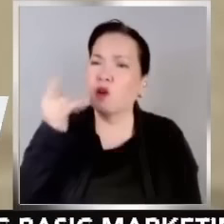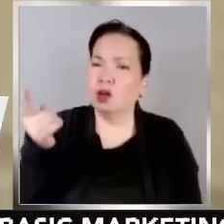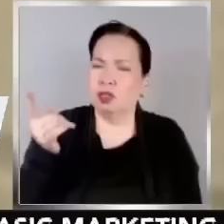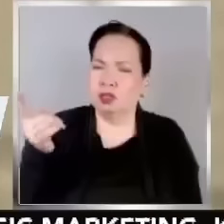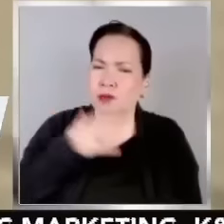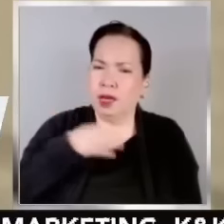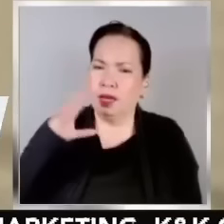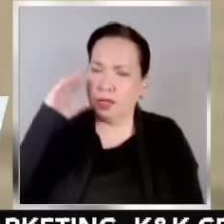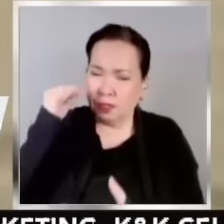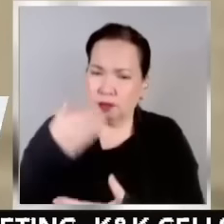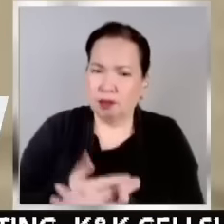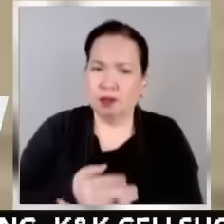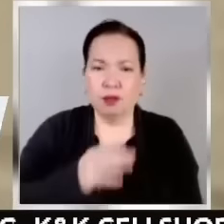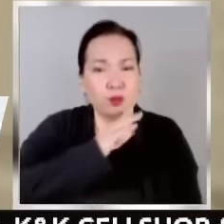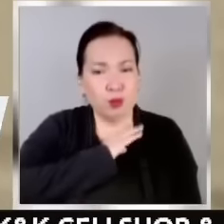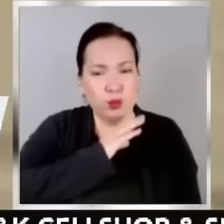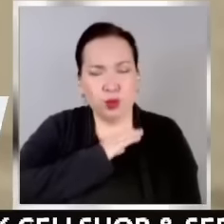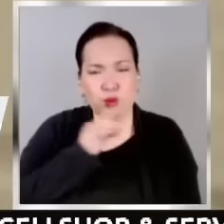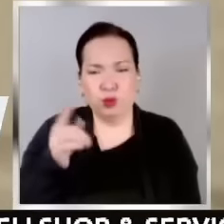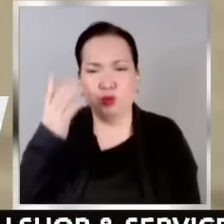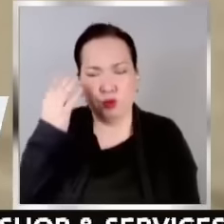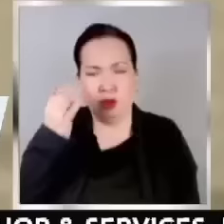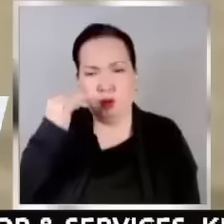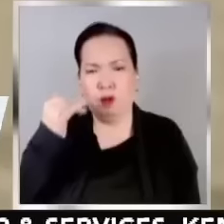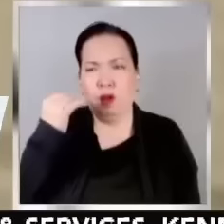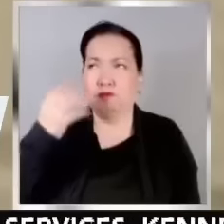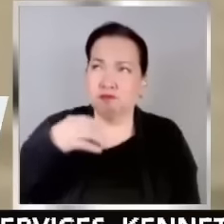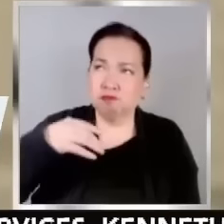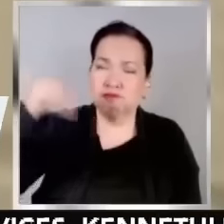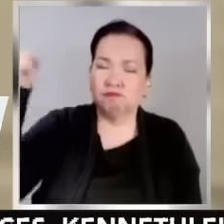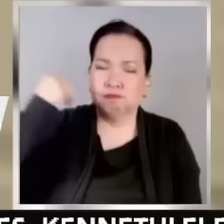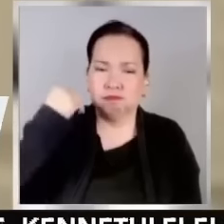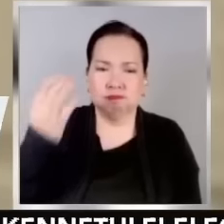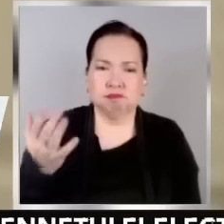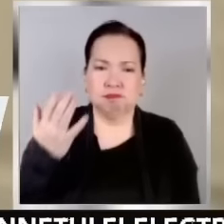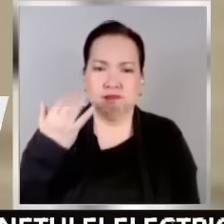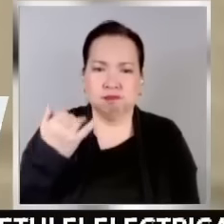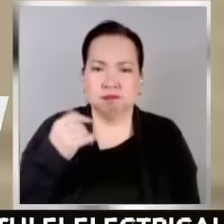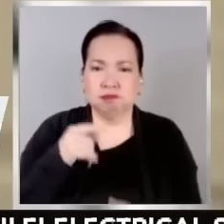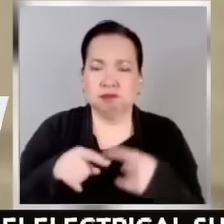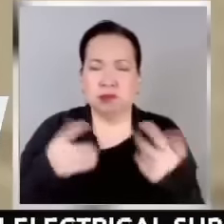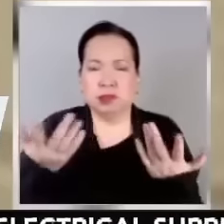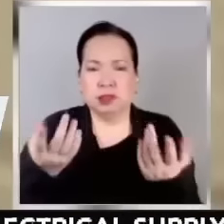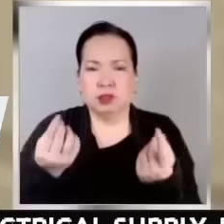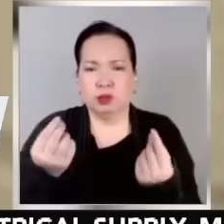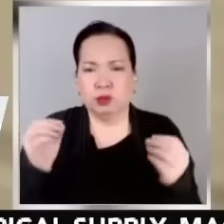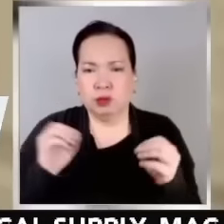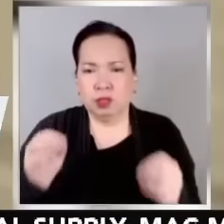mabait naman yung anak ko. Pero paano, wala akong magawa kasi